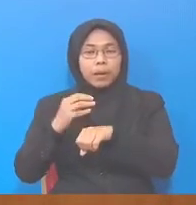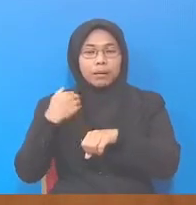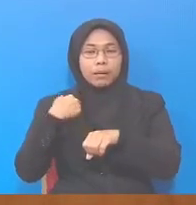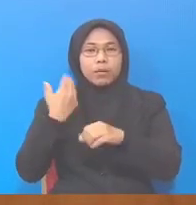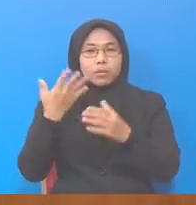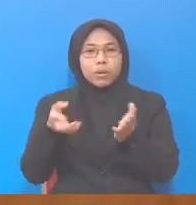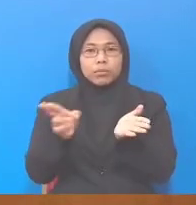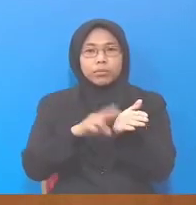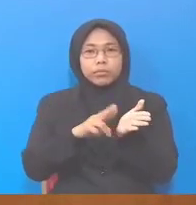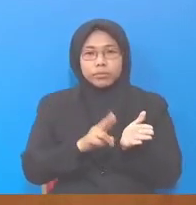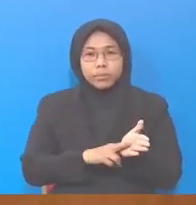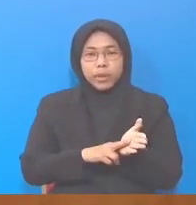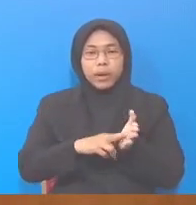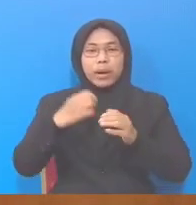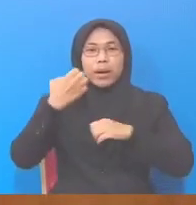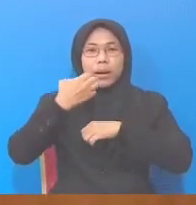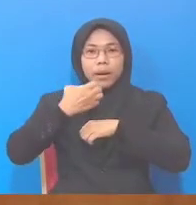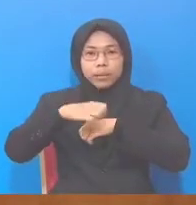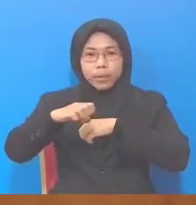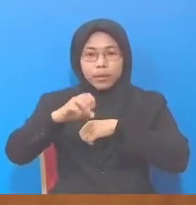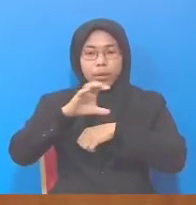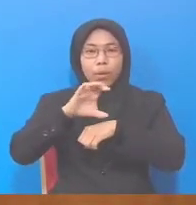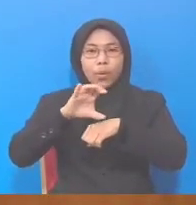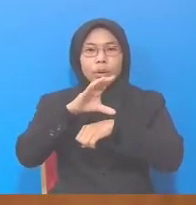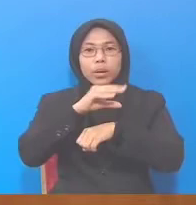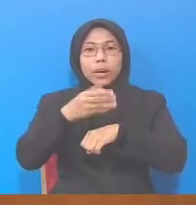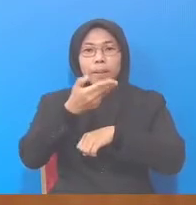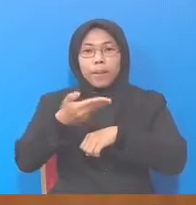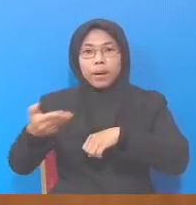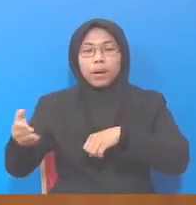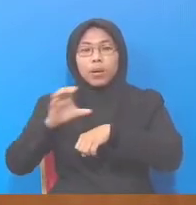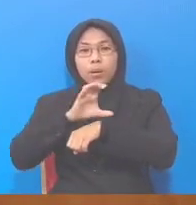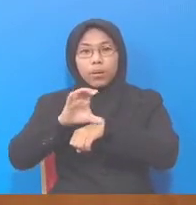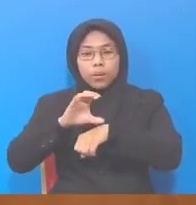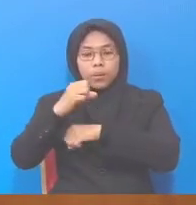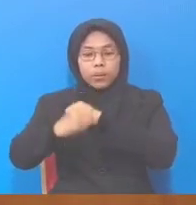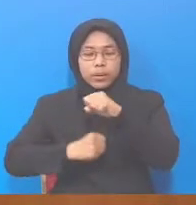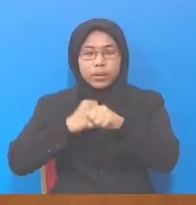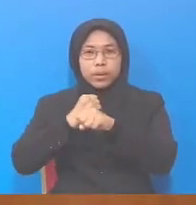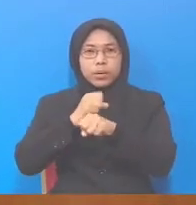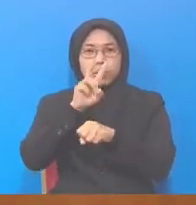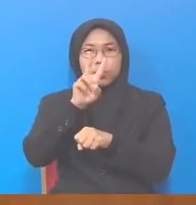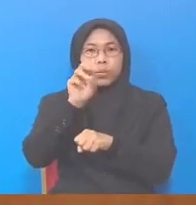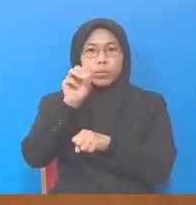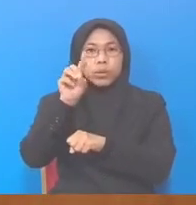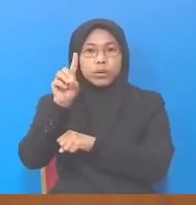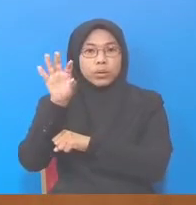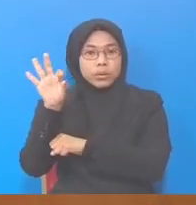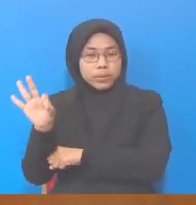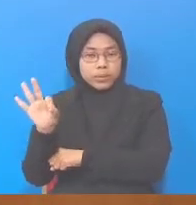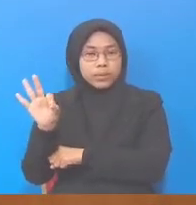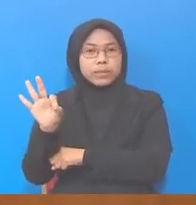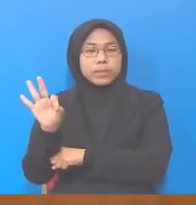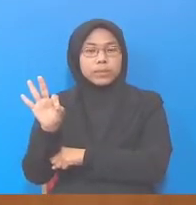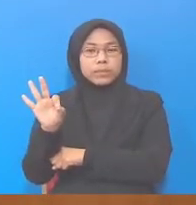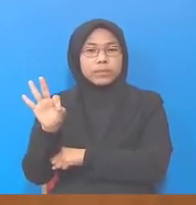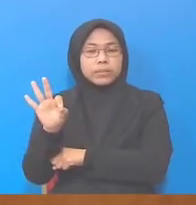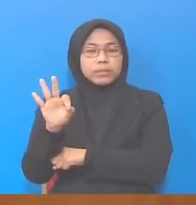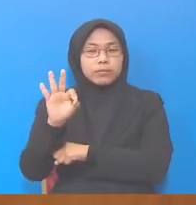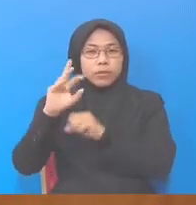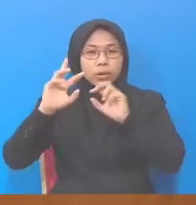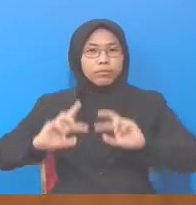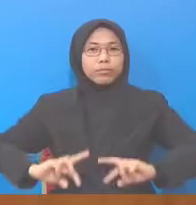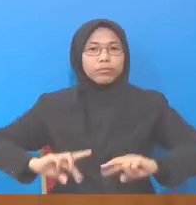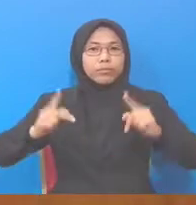mencatatkan pendapatan eksport Koko dan produk-produk Koko pada tahun 2019 yaitu